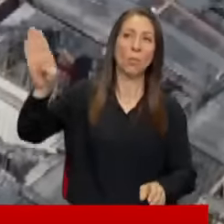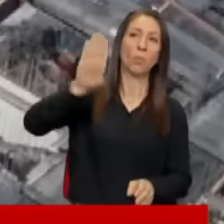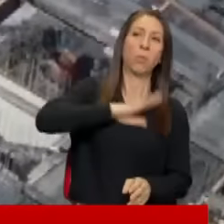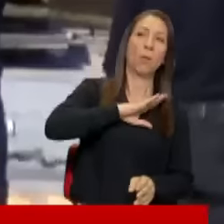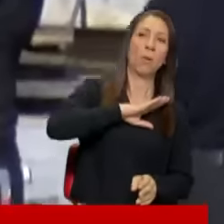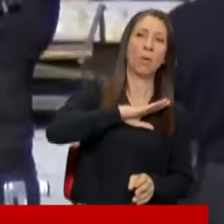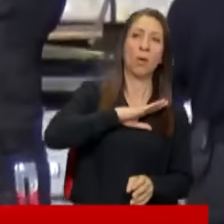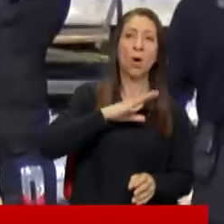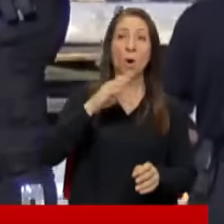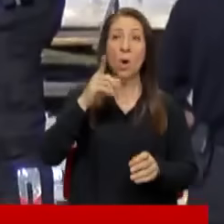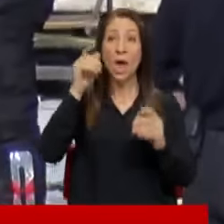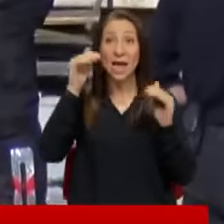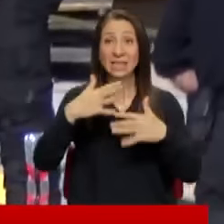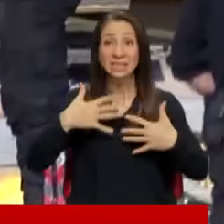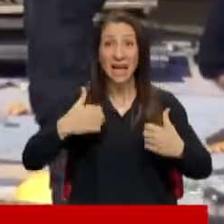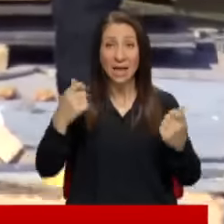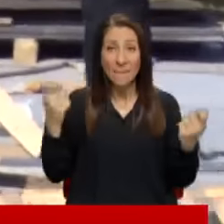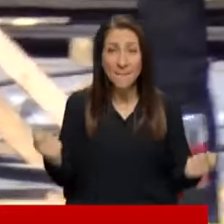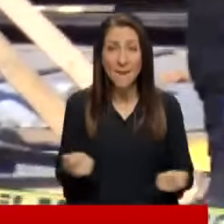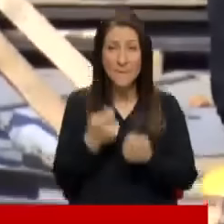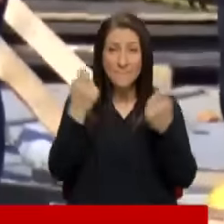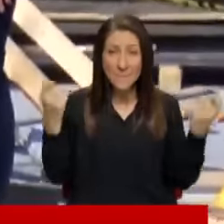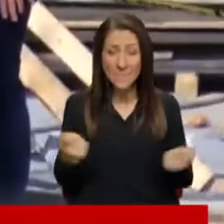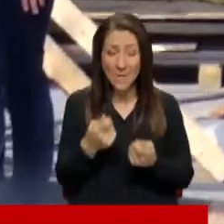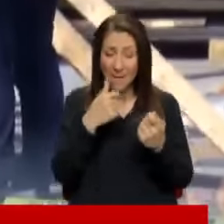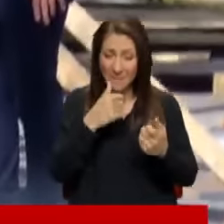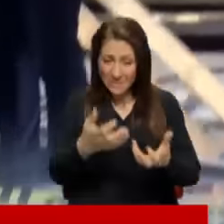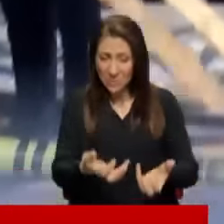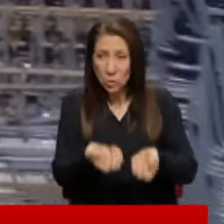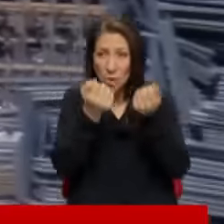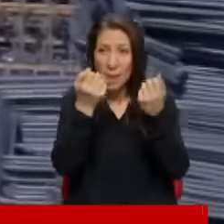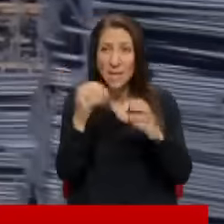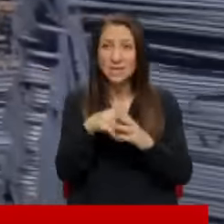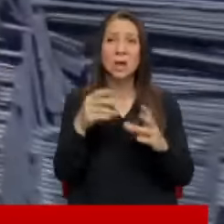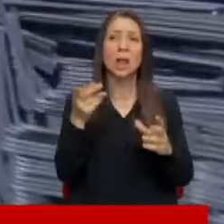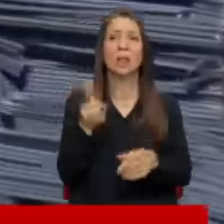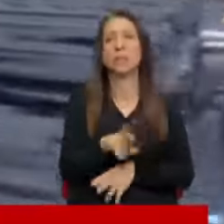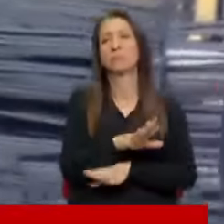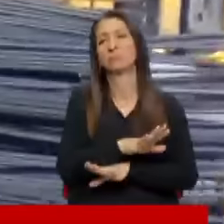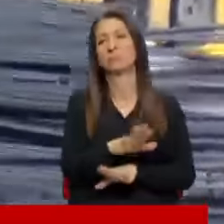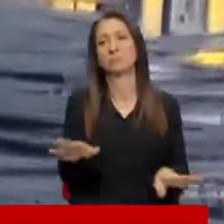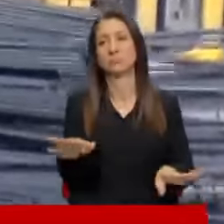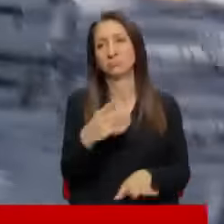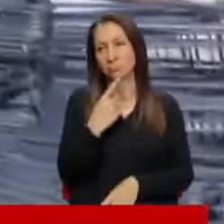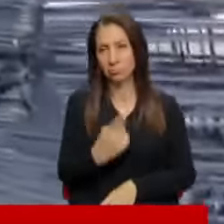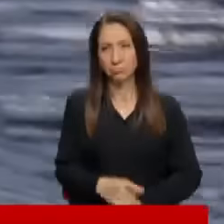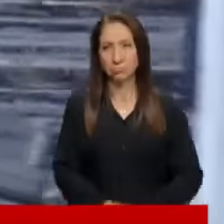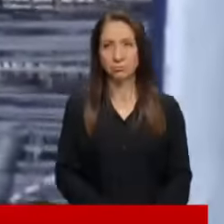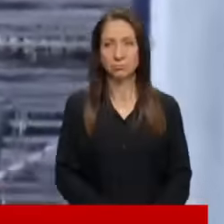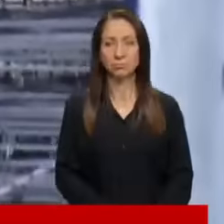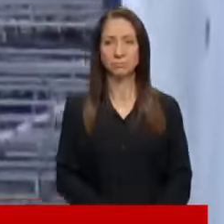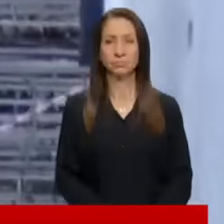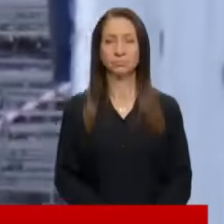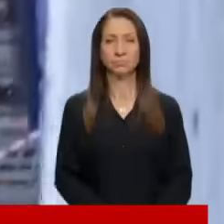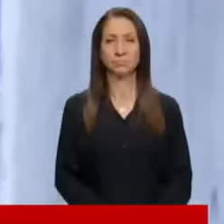çarptı. Olay yerine gelen sağlık ekibi pompanın altında kalan işçinin hayatını kaybettiğini belirledi.